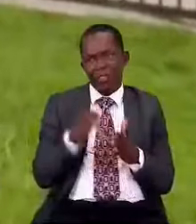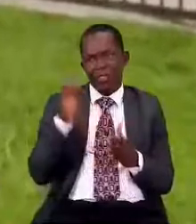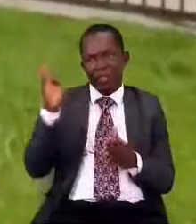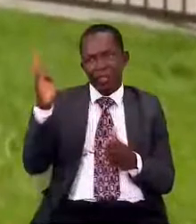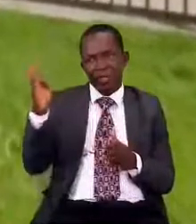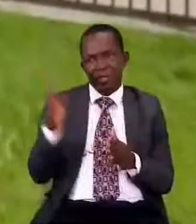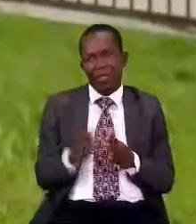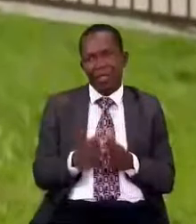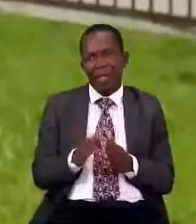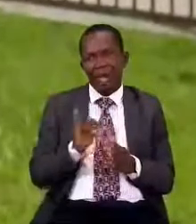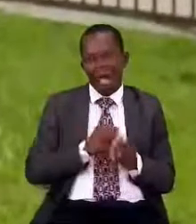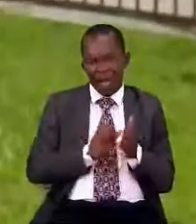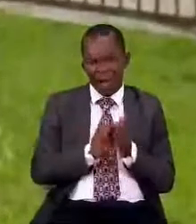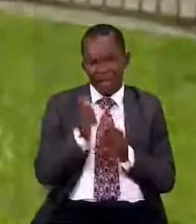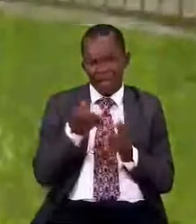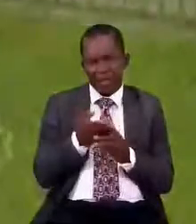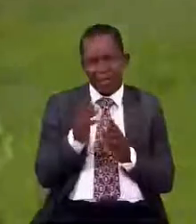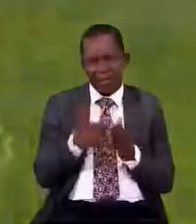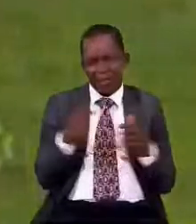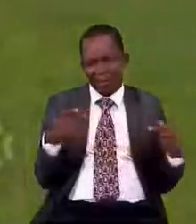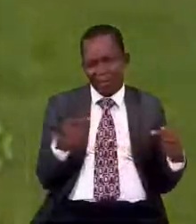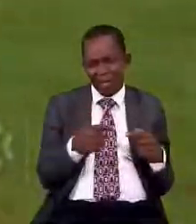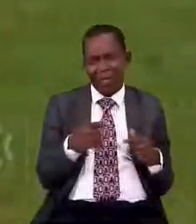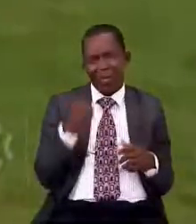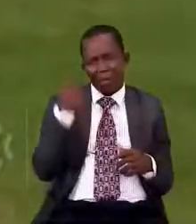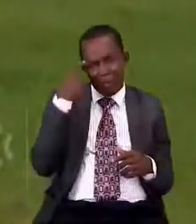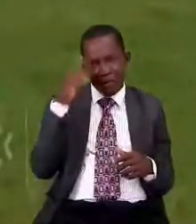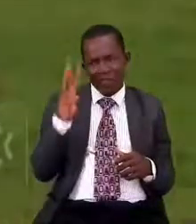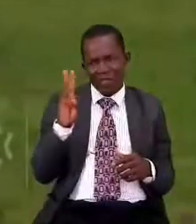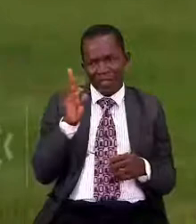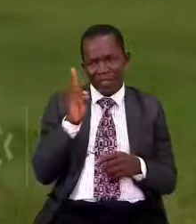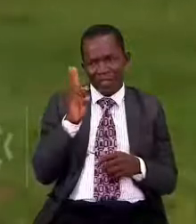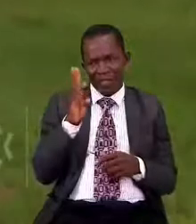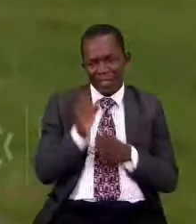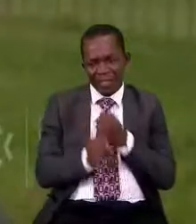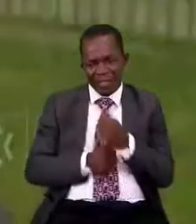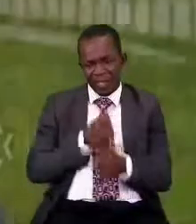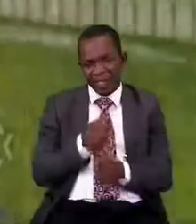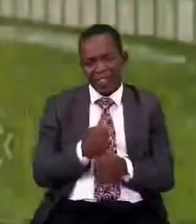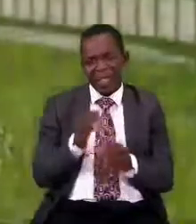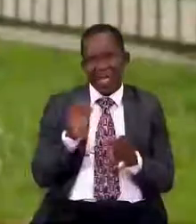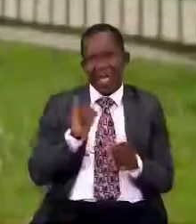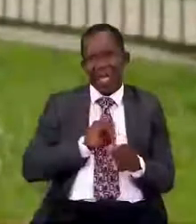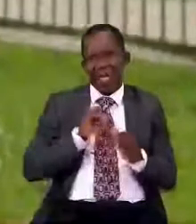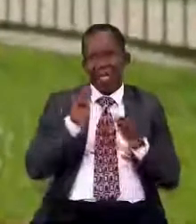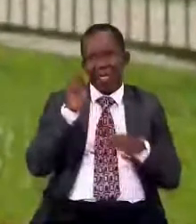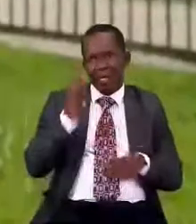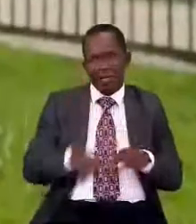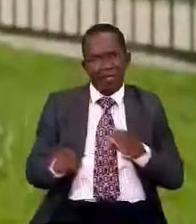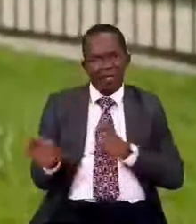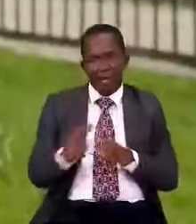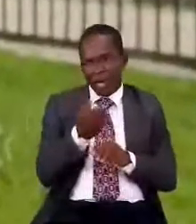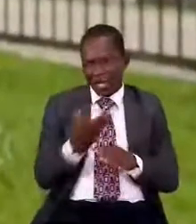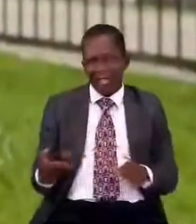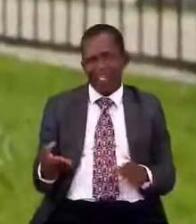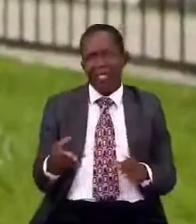faire. J'ai fait la consultation médicale. Le docteur m'a dit que ça, c'est l'hernie. Et je n'ai pas le quoi pour